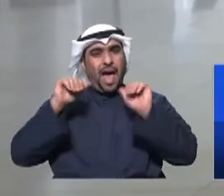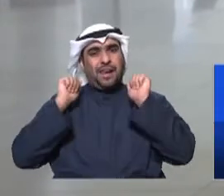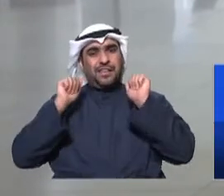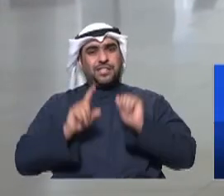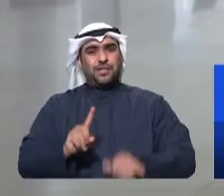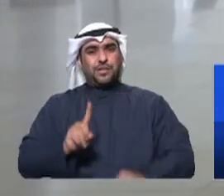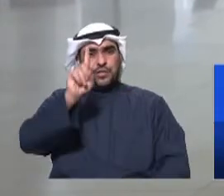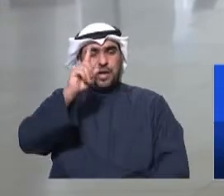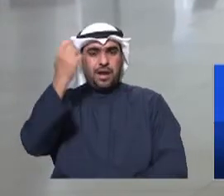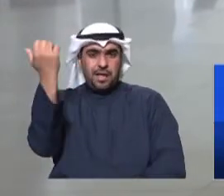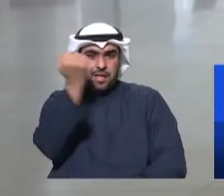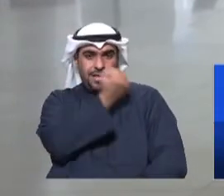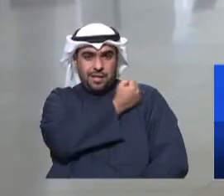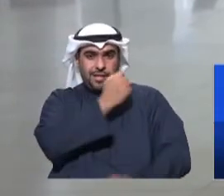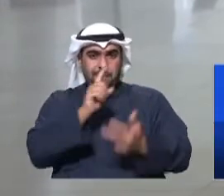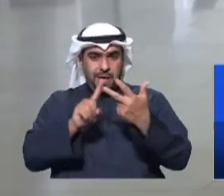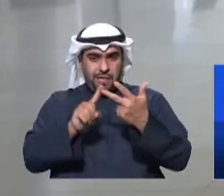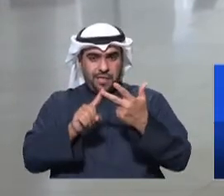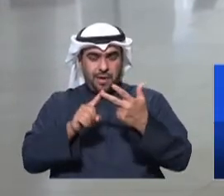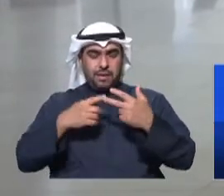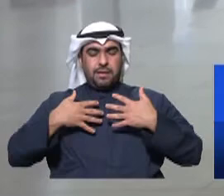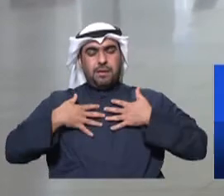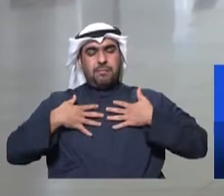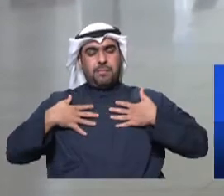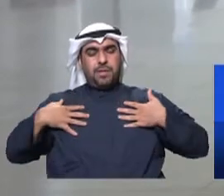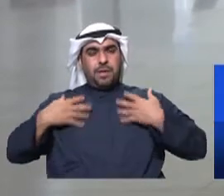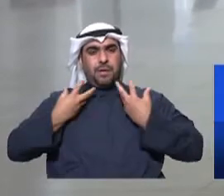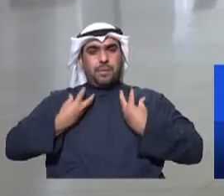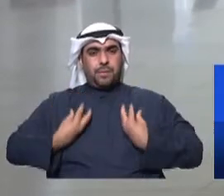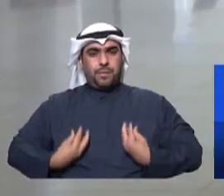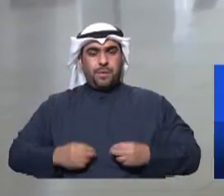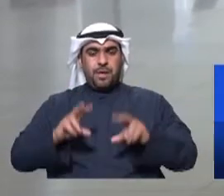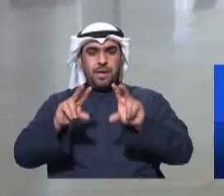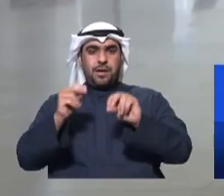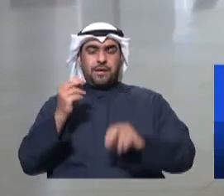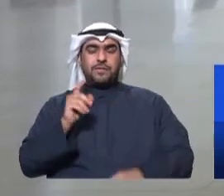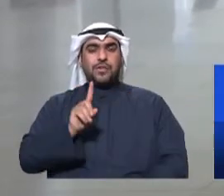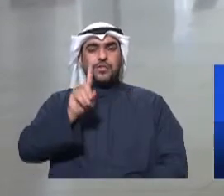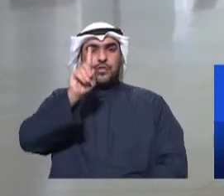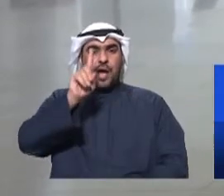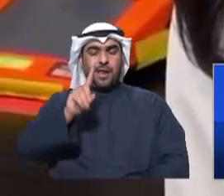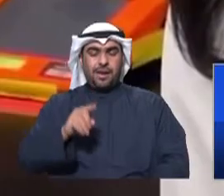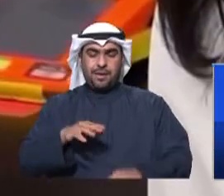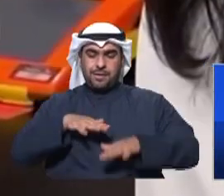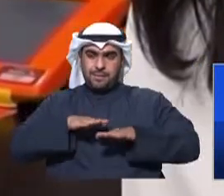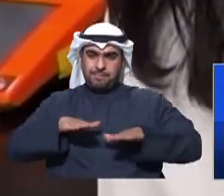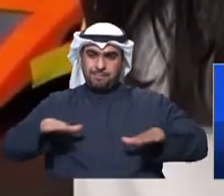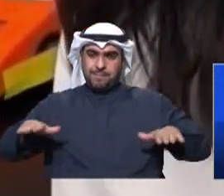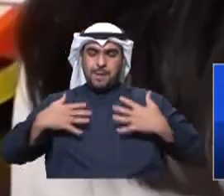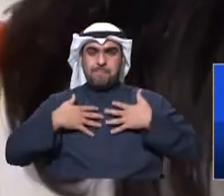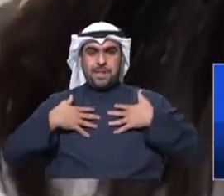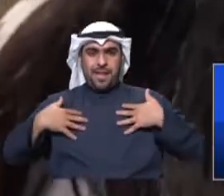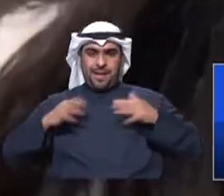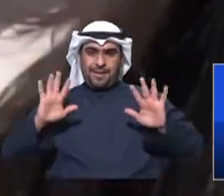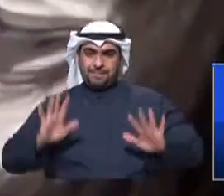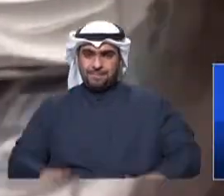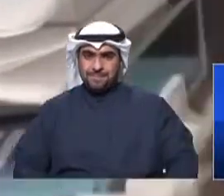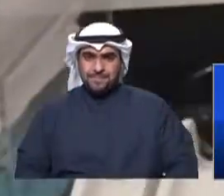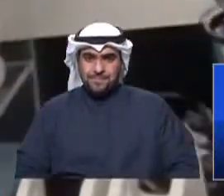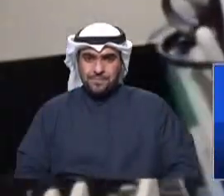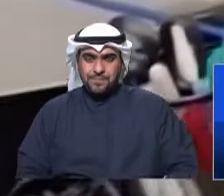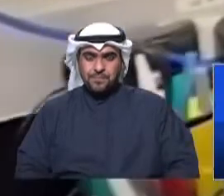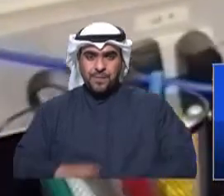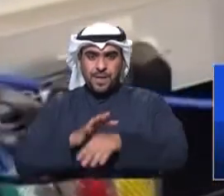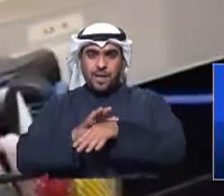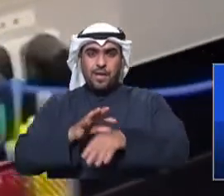نطعم إن شاء الله بإذن الله عشان اللي هو نصل إلى ما قبل 24/2/2020. يتوقع الخبراء